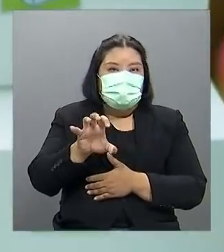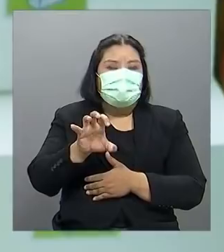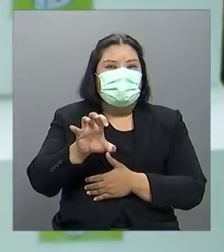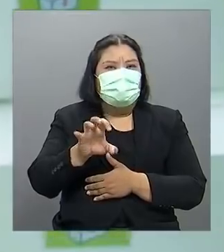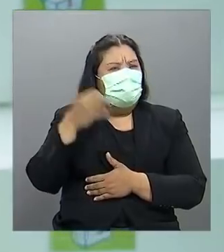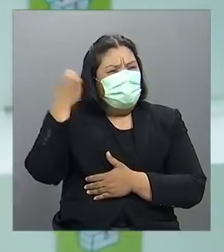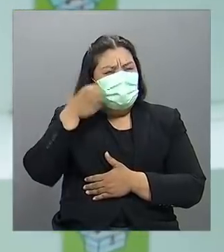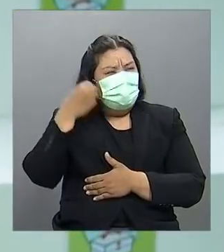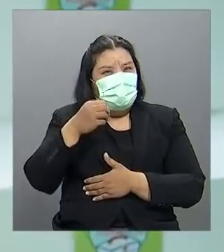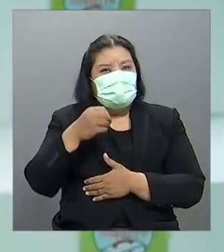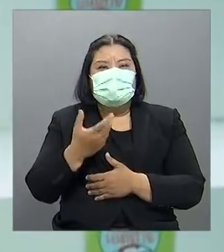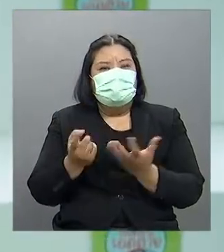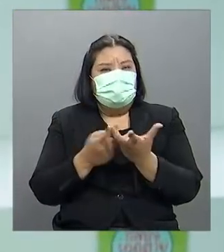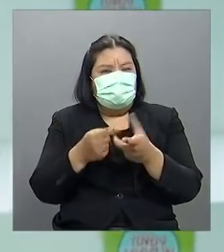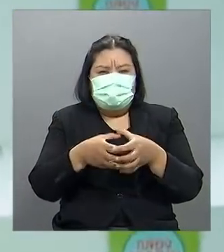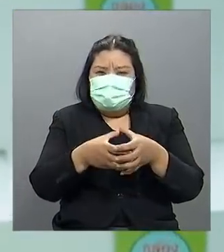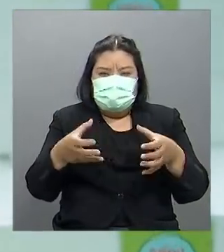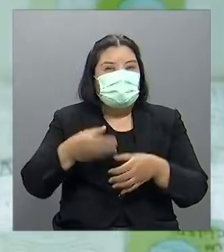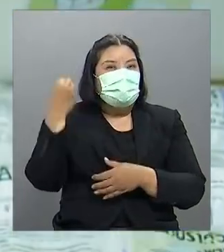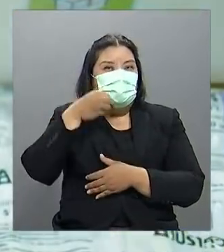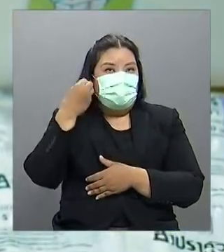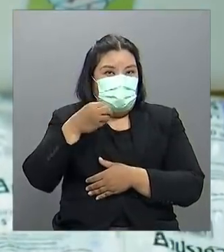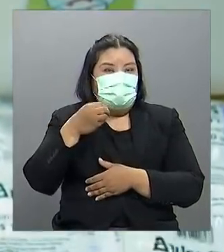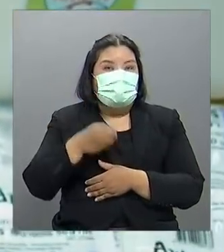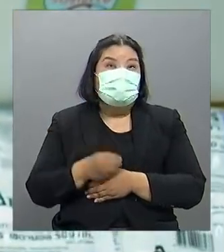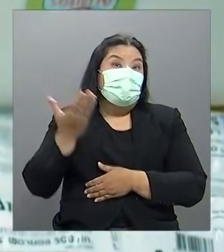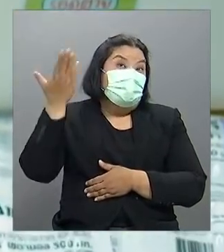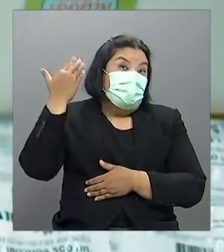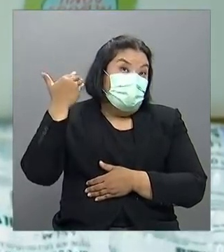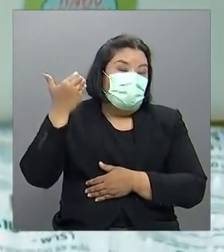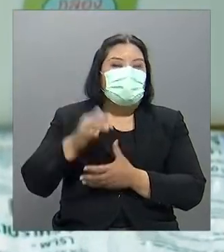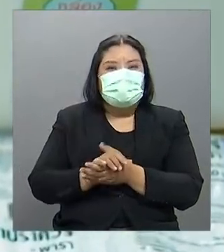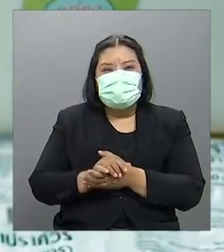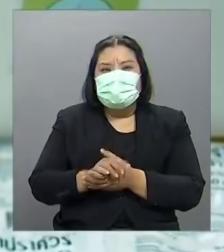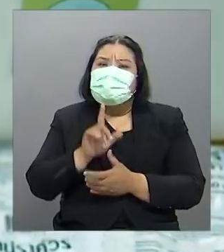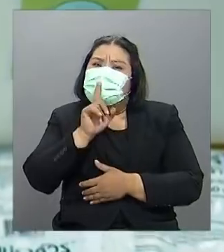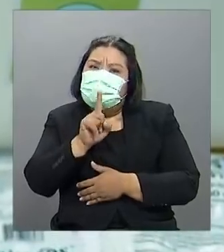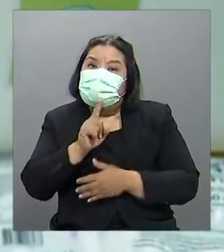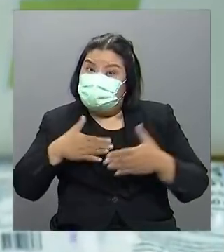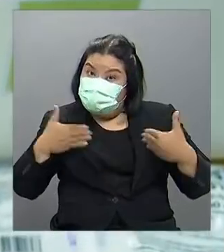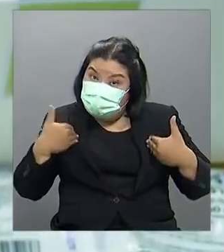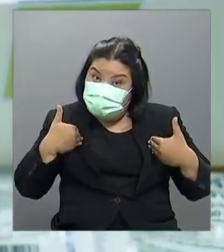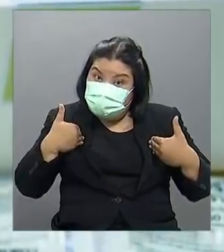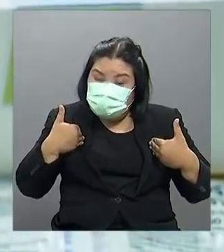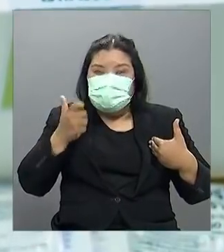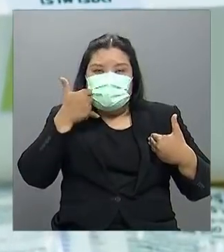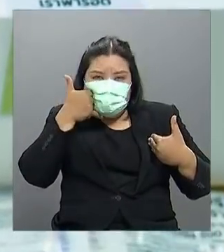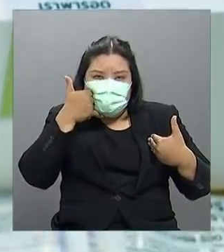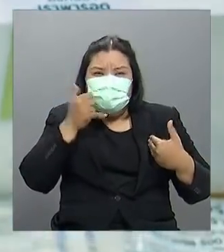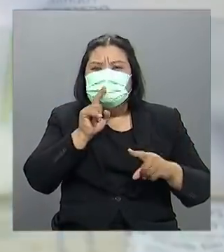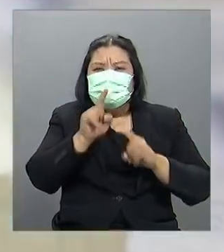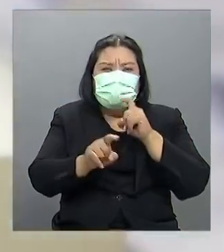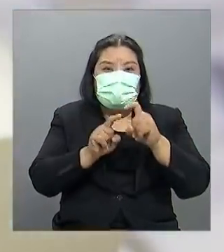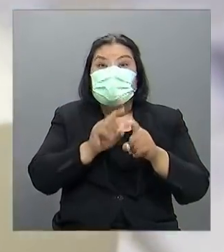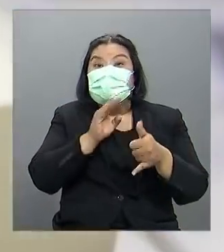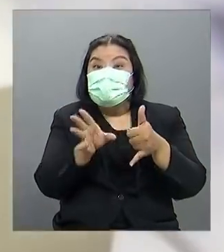จะก่อนหน้านี้ก็คือมีการโทรพูดคุยสอบถามอาการนะคะที่จะติดตามผู้ป่วยผู้ที่ติดเชื้อเรียบร้อยแล้วทีนี้